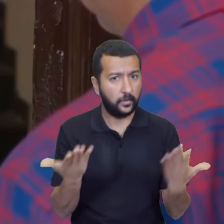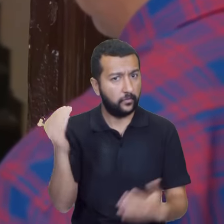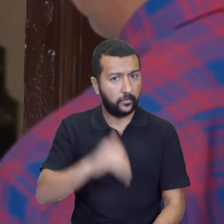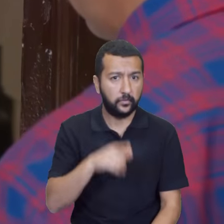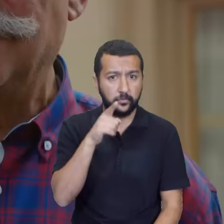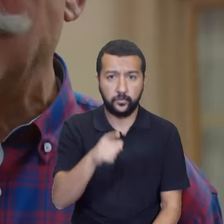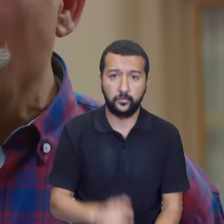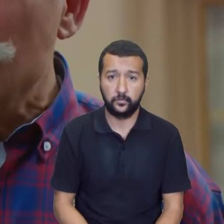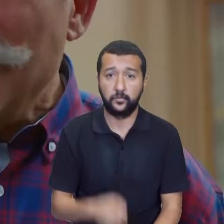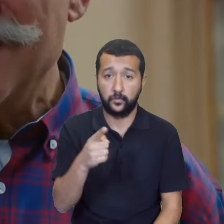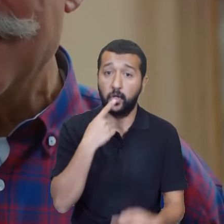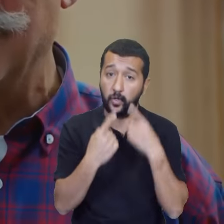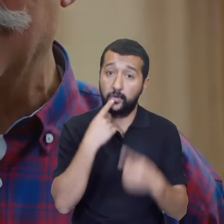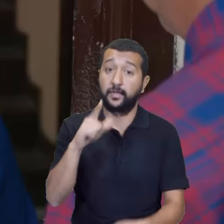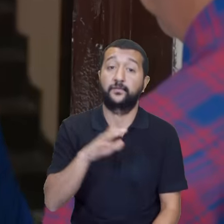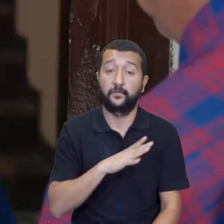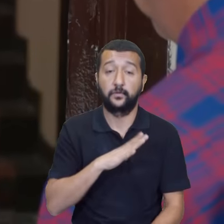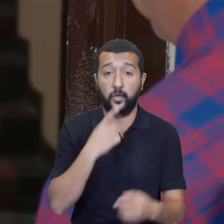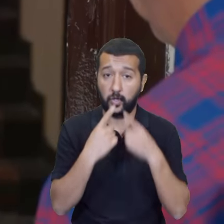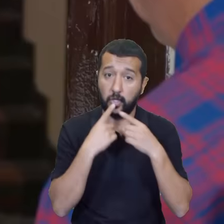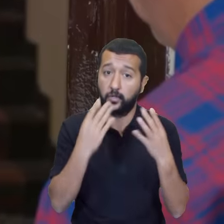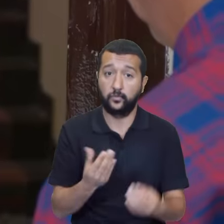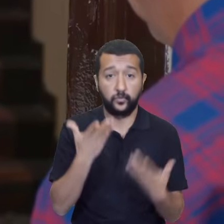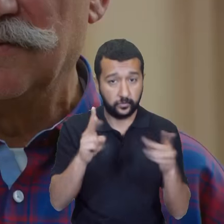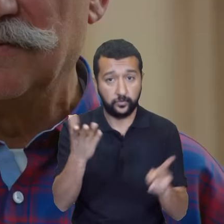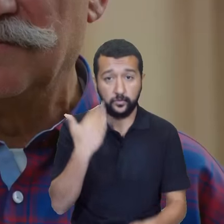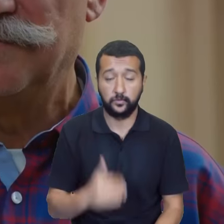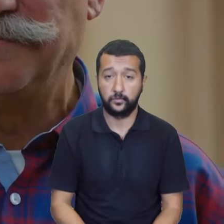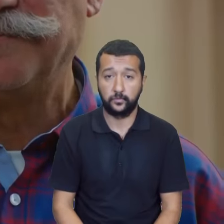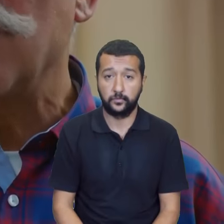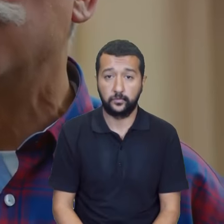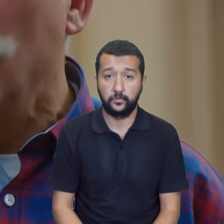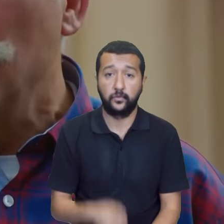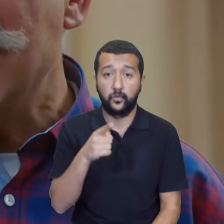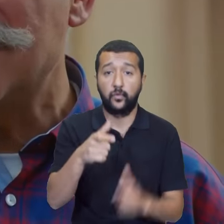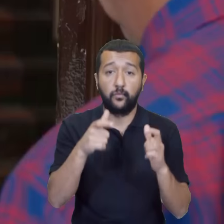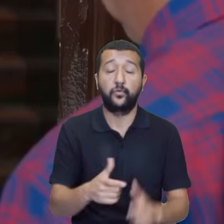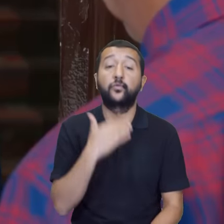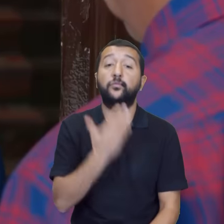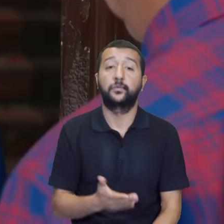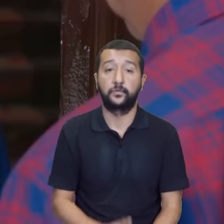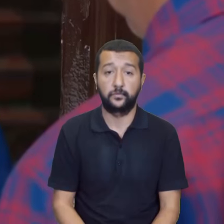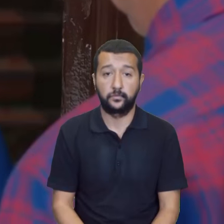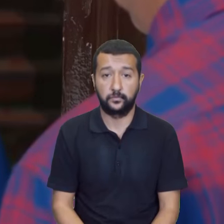var senin burada? Konuşmamız lazım. Konuş. Tutan mı var? Burada olmaz.